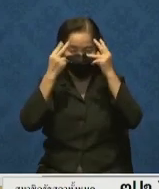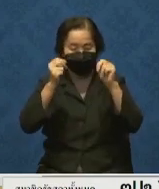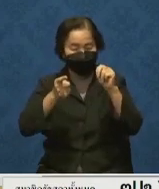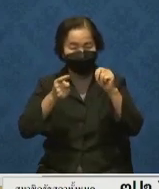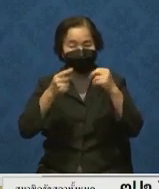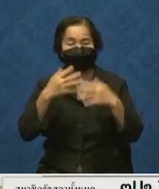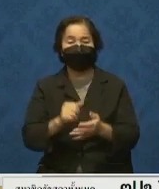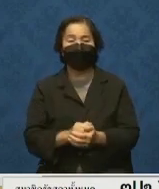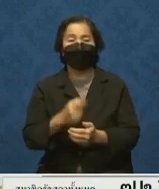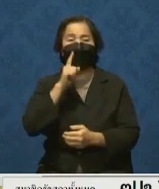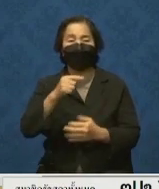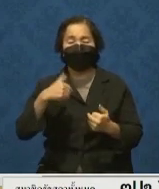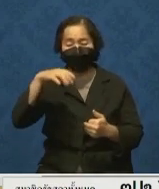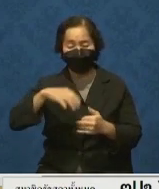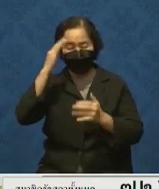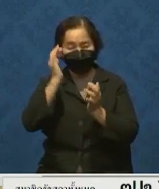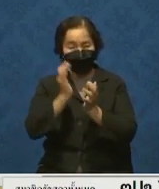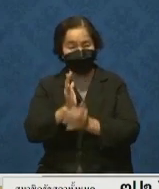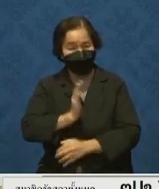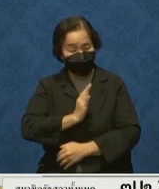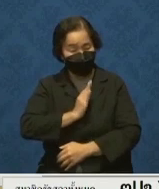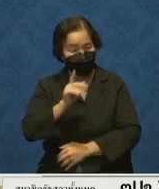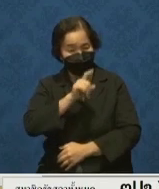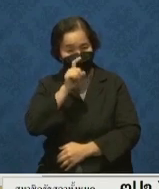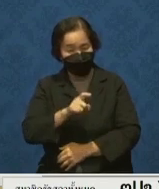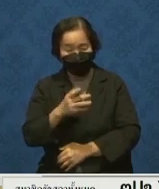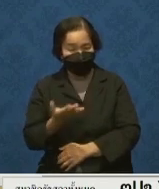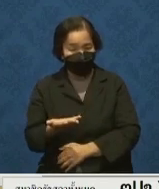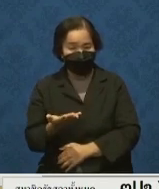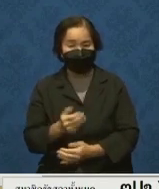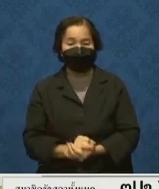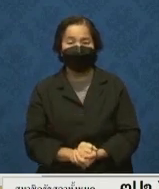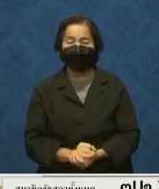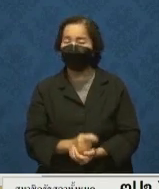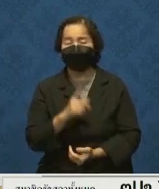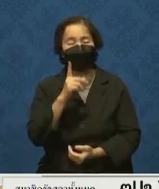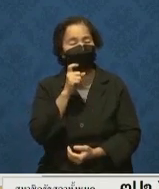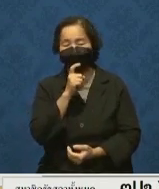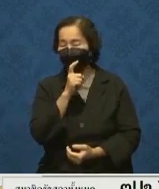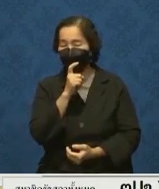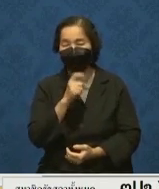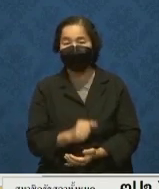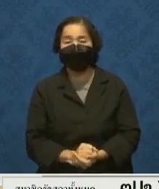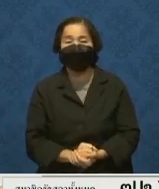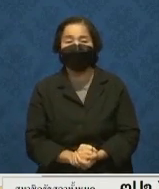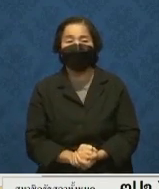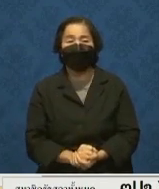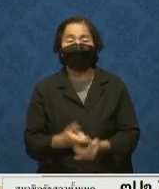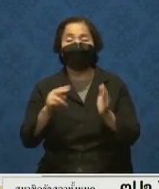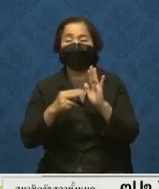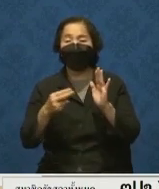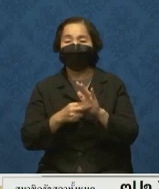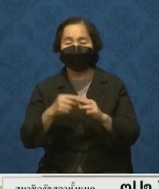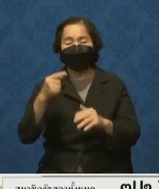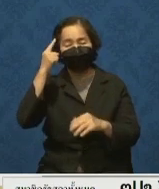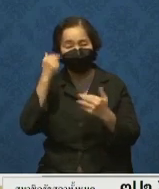แลวถามว่าองค้ตำรจจะเปกลางทางการเมองได้อย่ไรไม่มทางเลยครับตองคามเสร